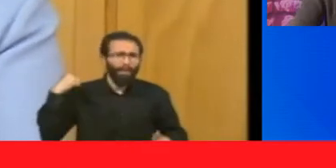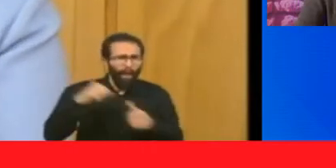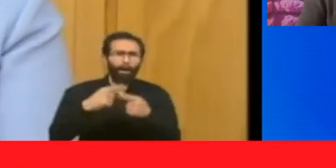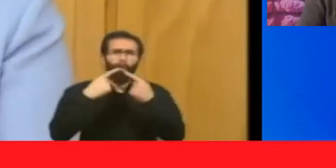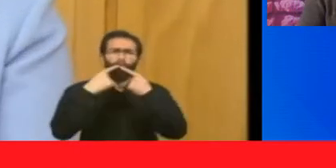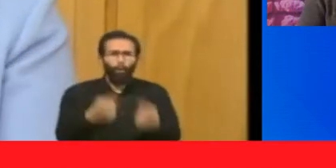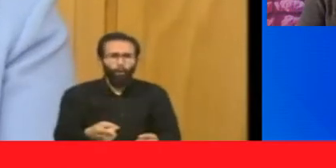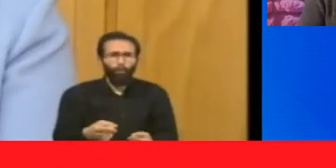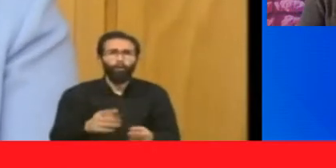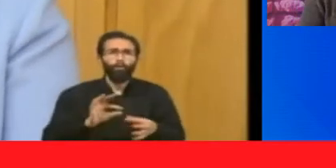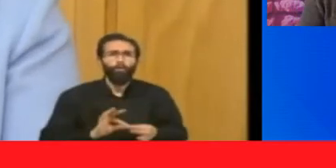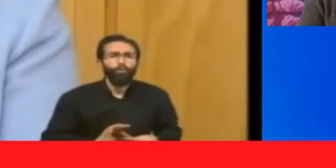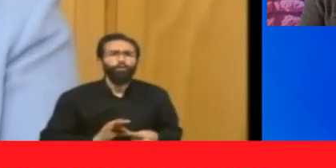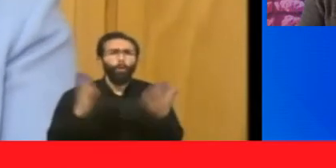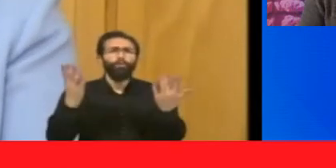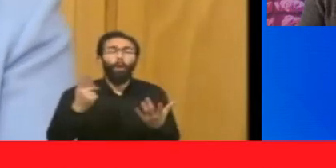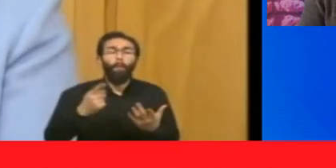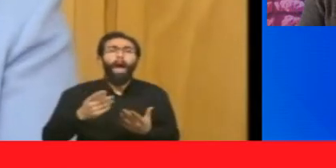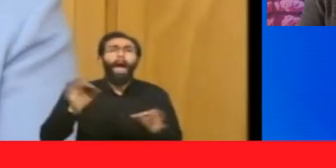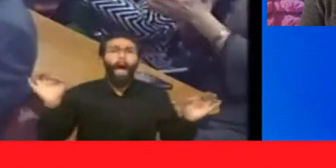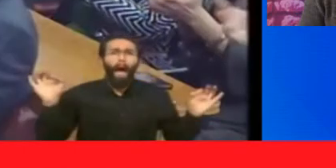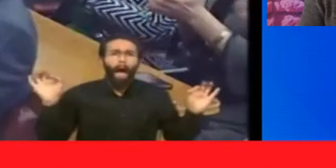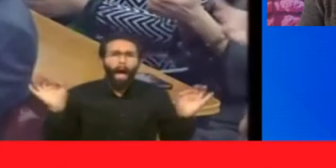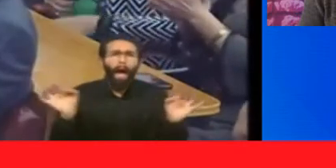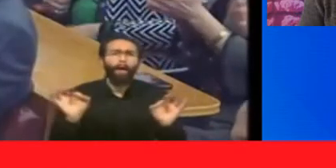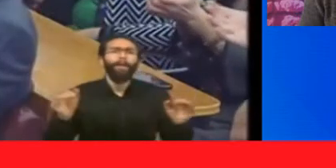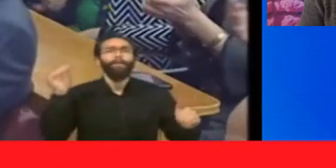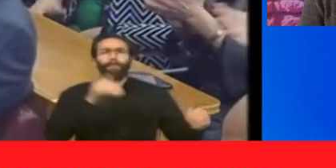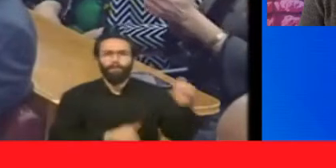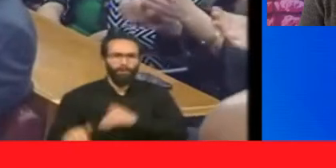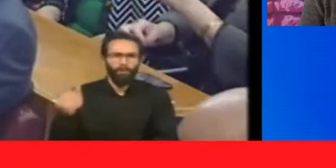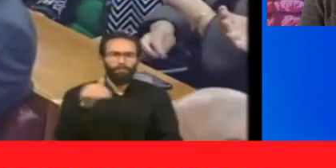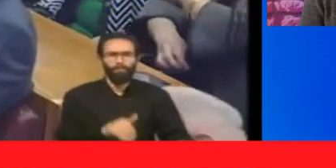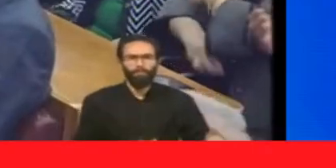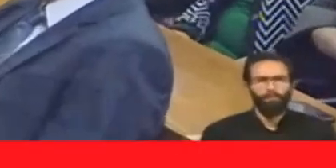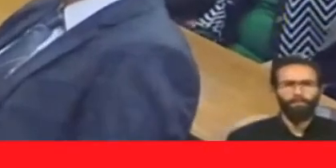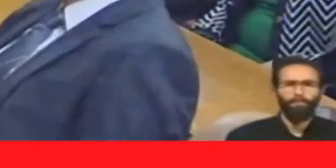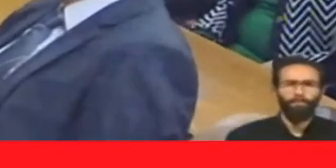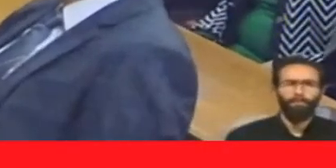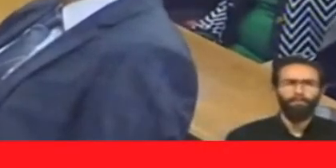yapıyoruz. Çözüm erken seçimdedir diyoruz.